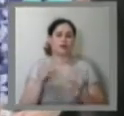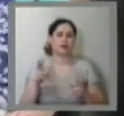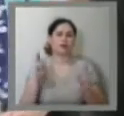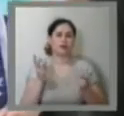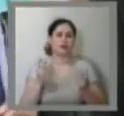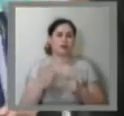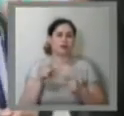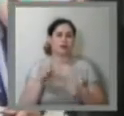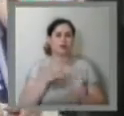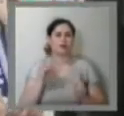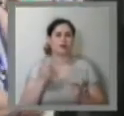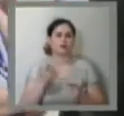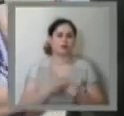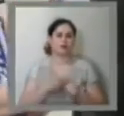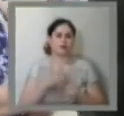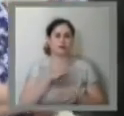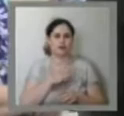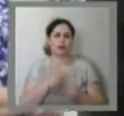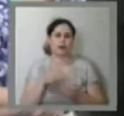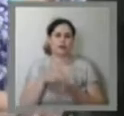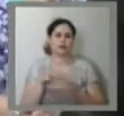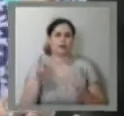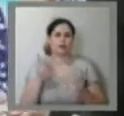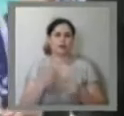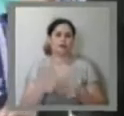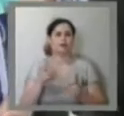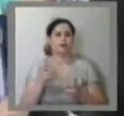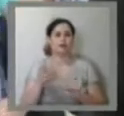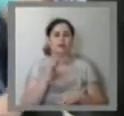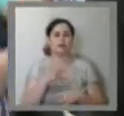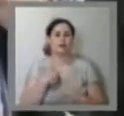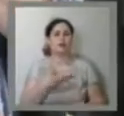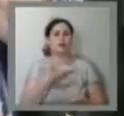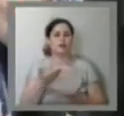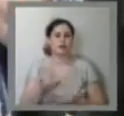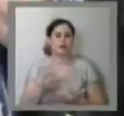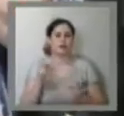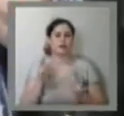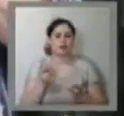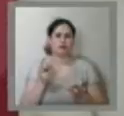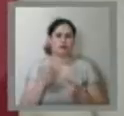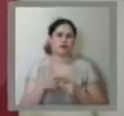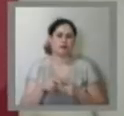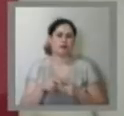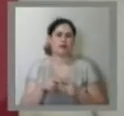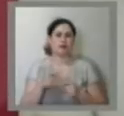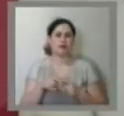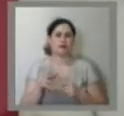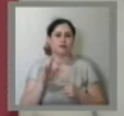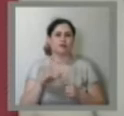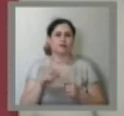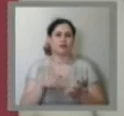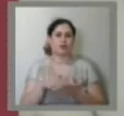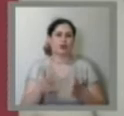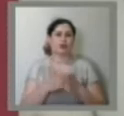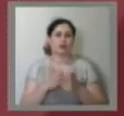танці були. Пішли на танці, танцювали, він мене пригласив, потанцювали, тоді прийшов додому,